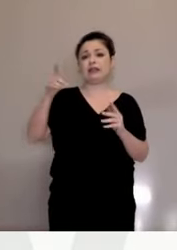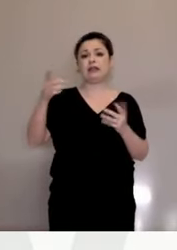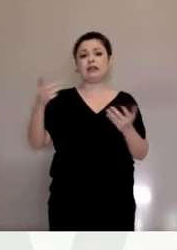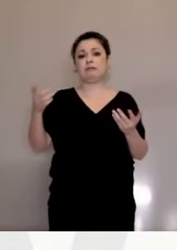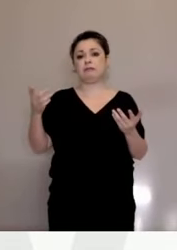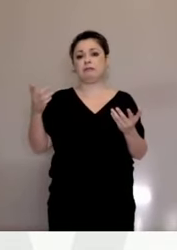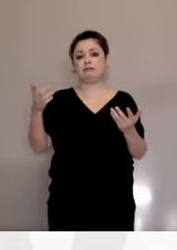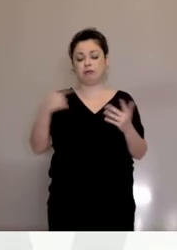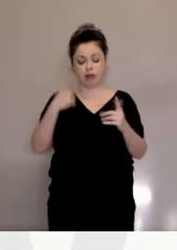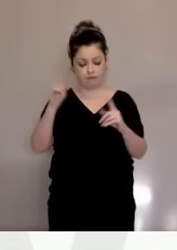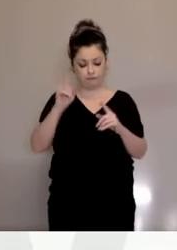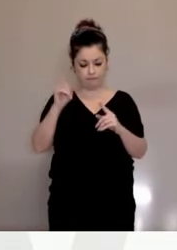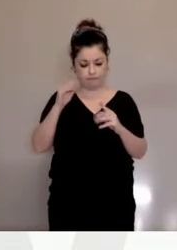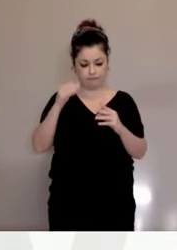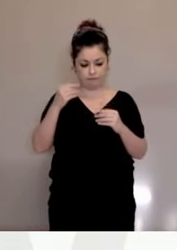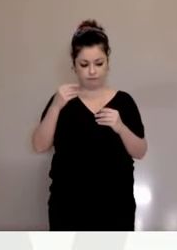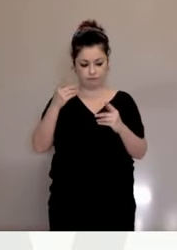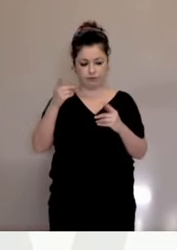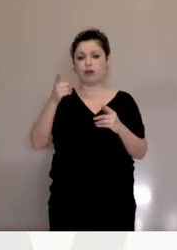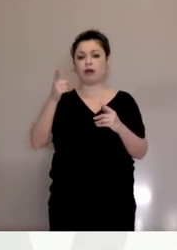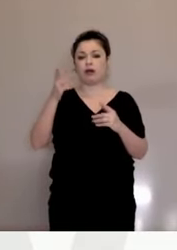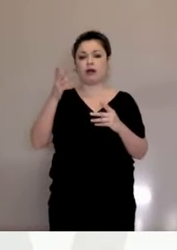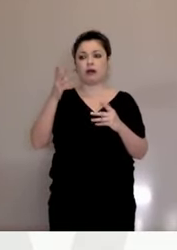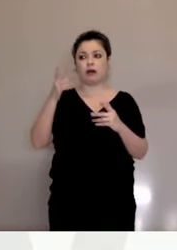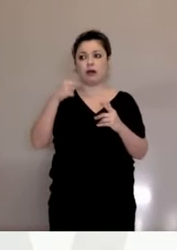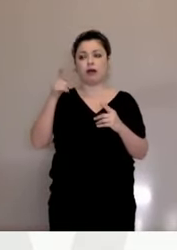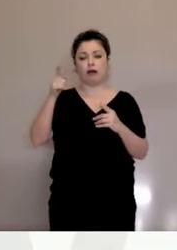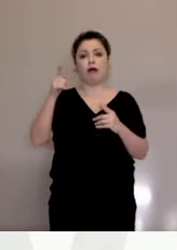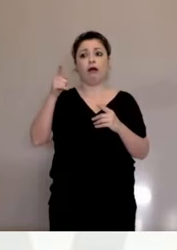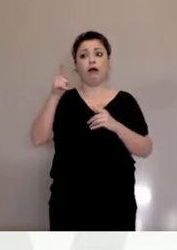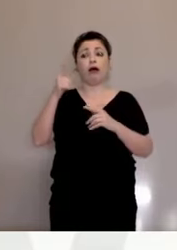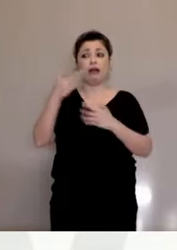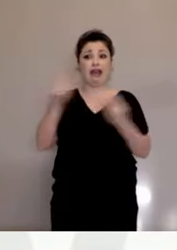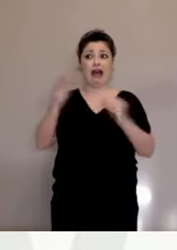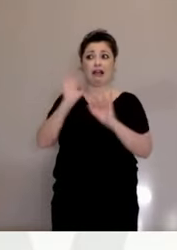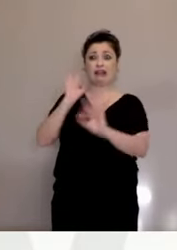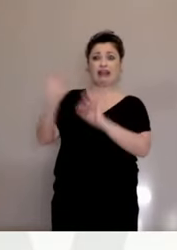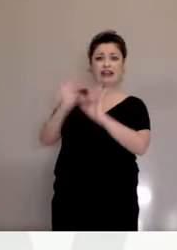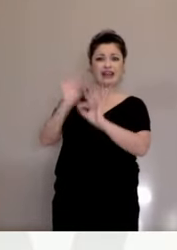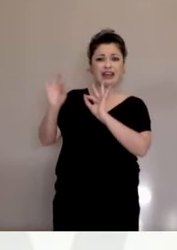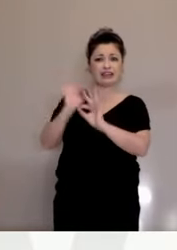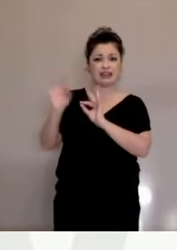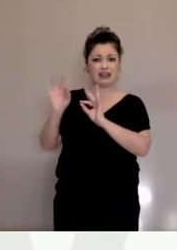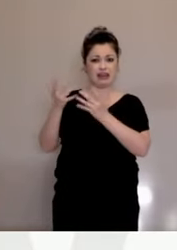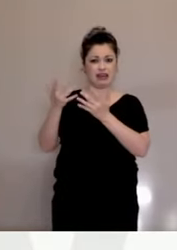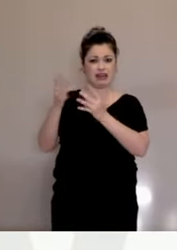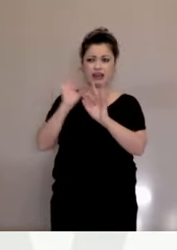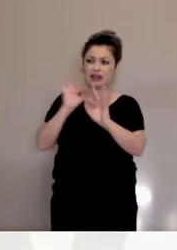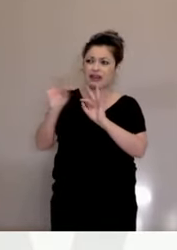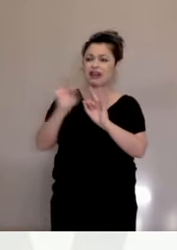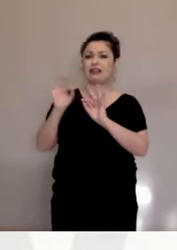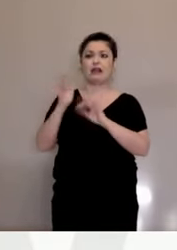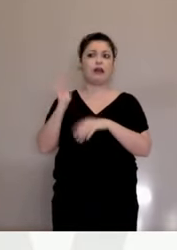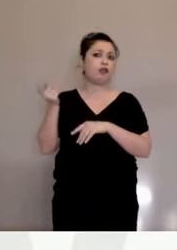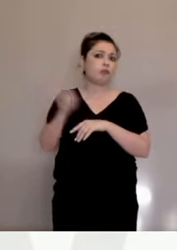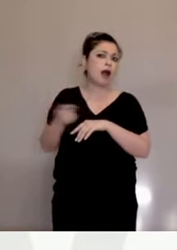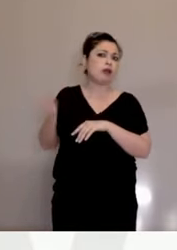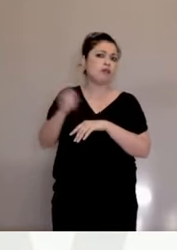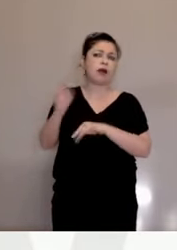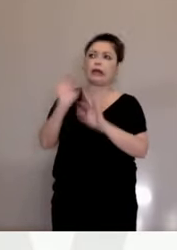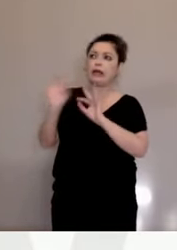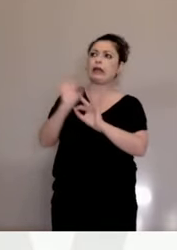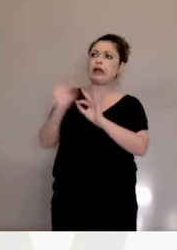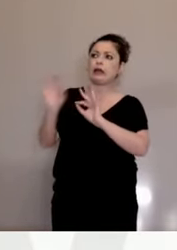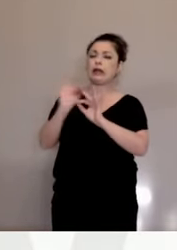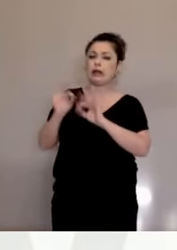sono ricevuto molte critiche, eccetera, eccetera, tutti i giorni. Non so